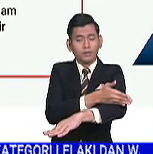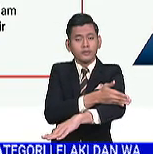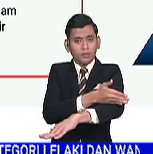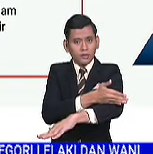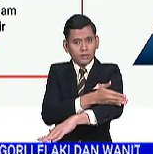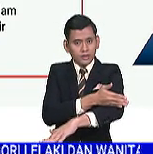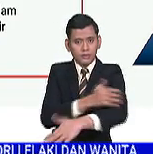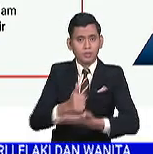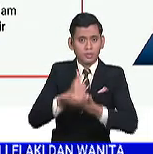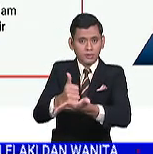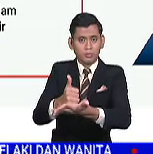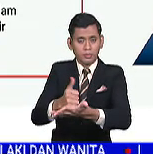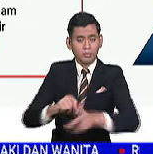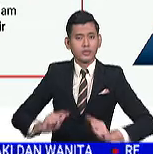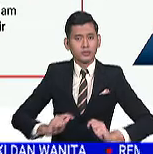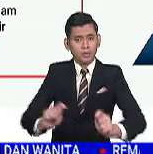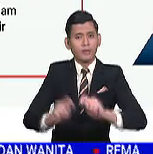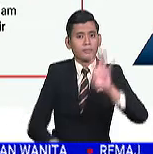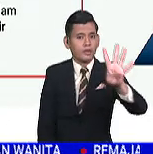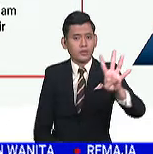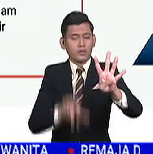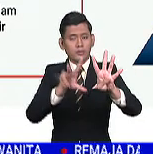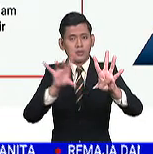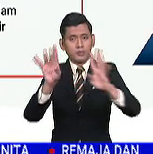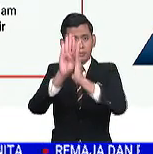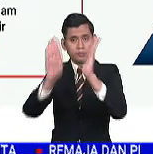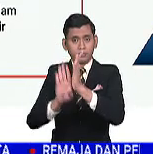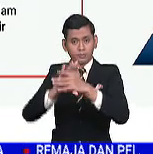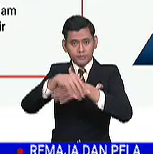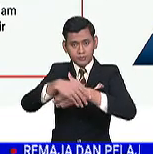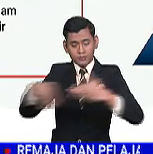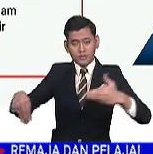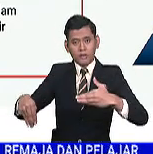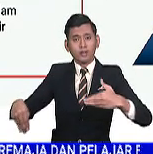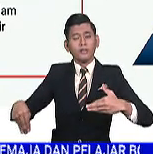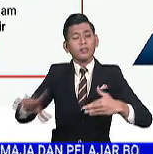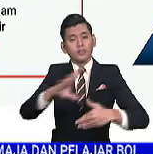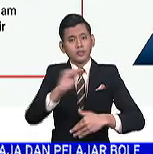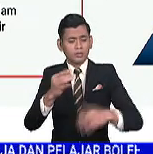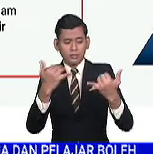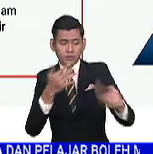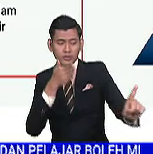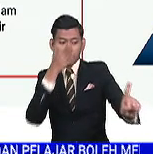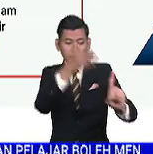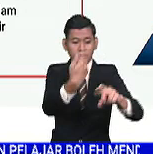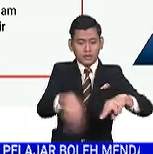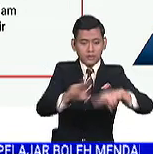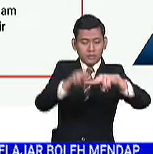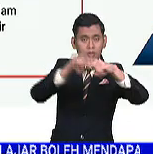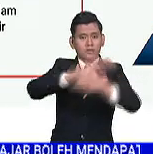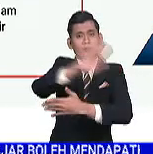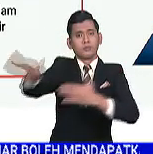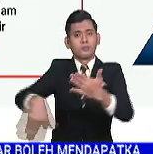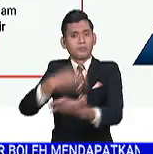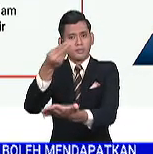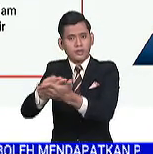lebihan kendalian kasar sebanyak RM438 bilion. Teraju turut menyasarkan peningkatan keseluruhan